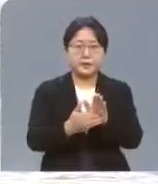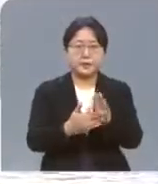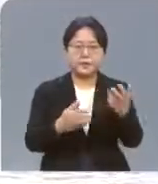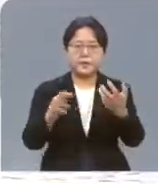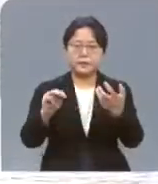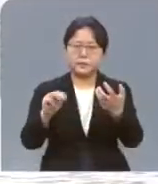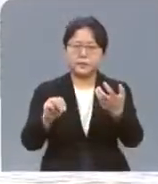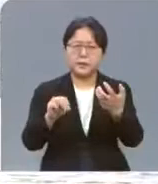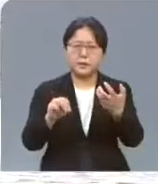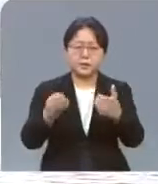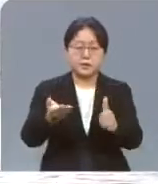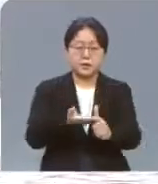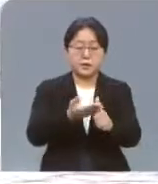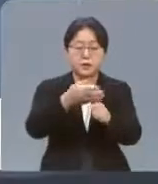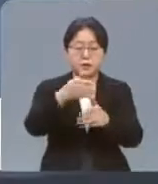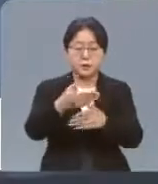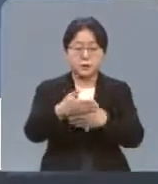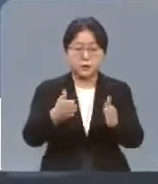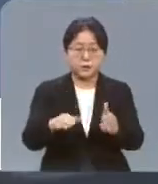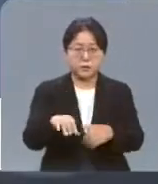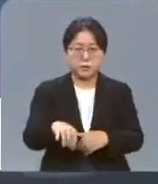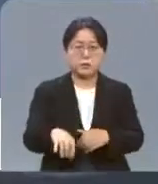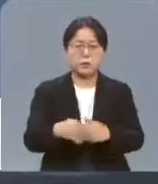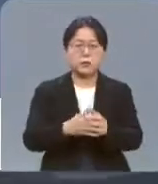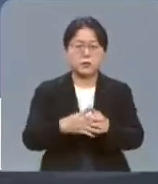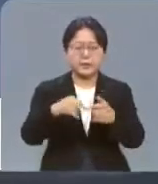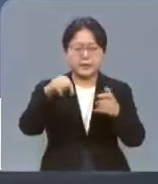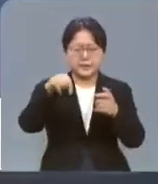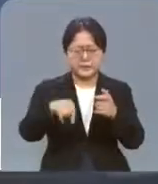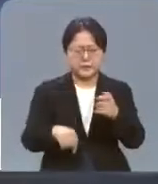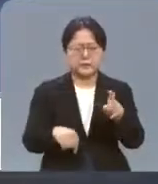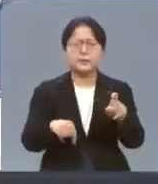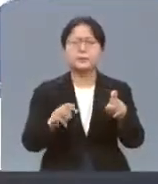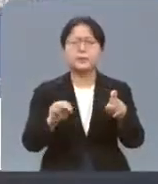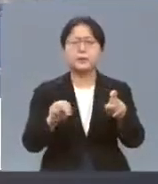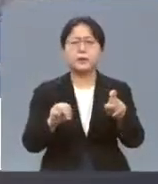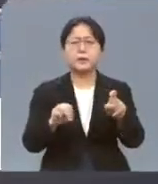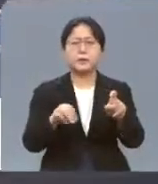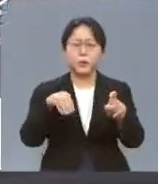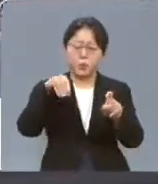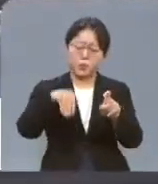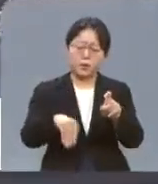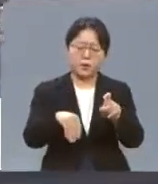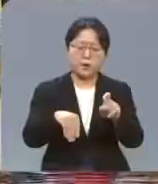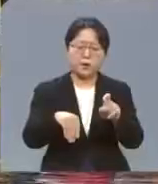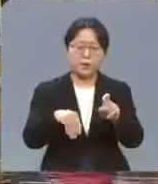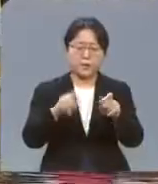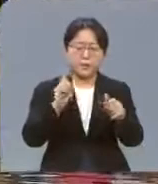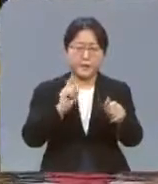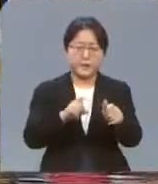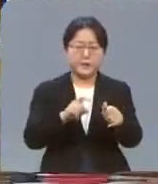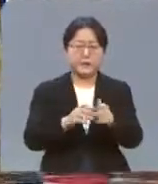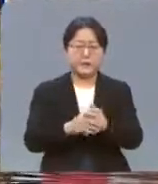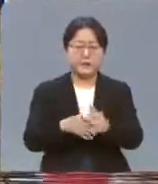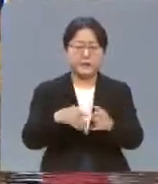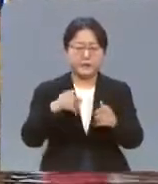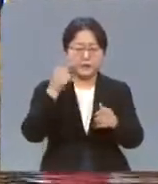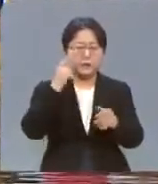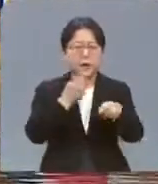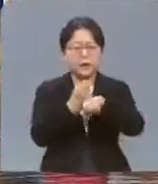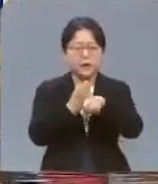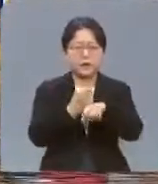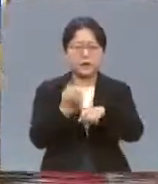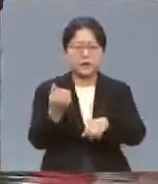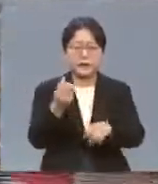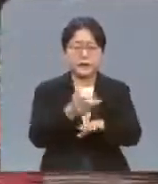쯤 떨어진 가두리 양식장 역 수심 7m 아래의 팔에 박혀 뒤집힌 채 발견 되는데요 경찰은 수준과 추사의 원이 2차의 번호를